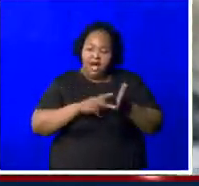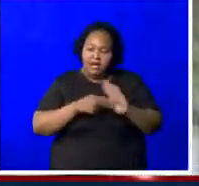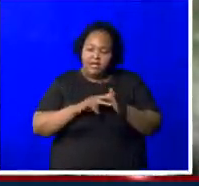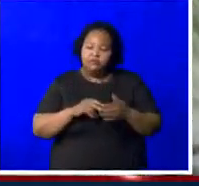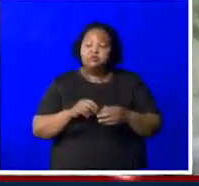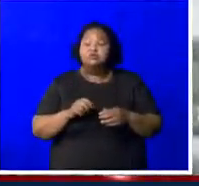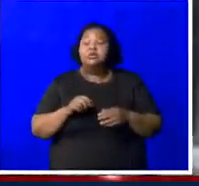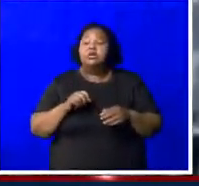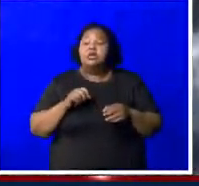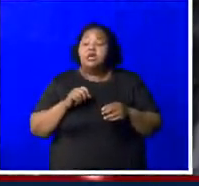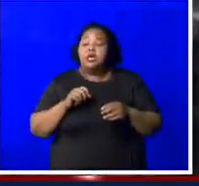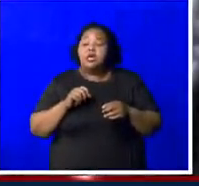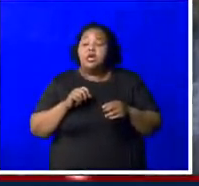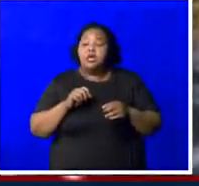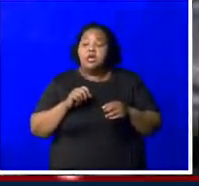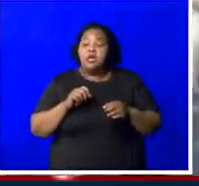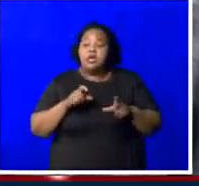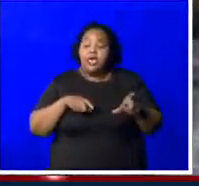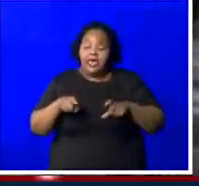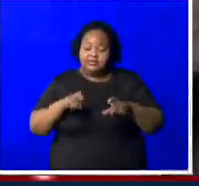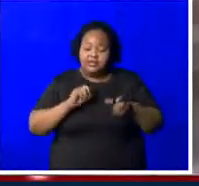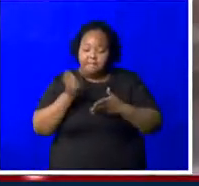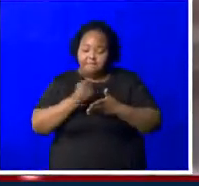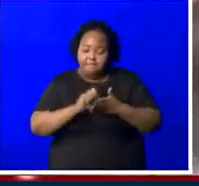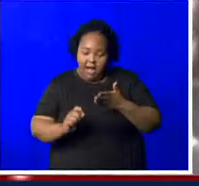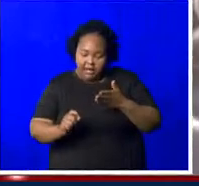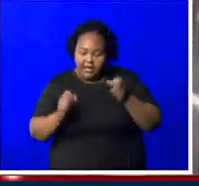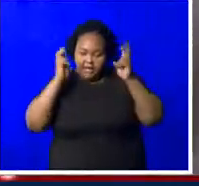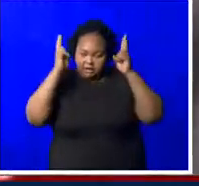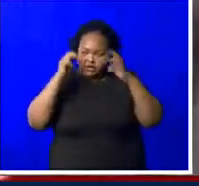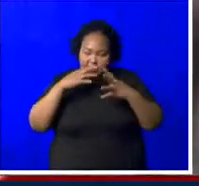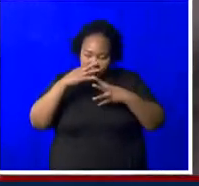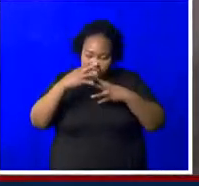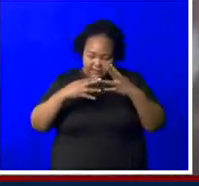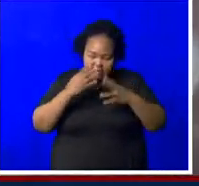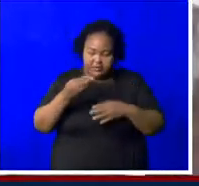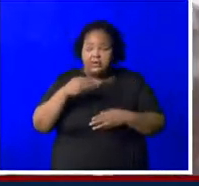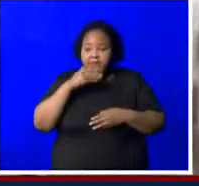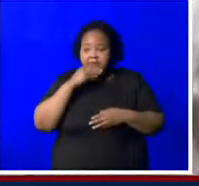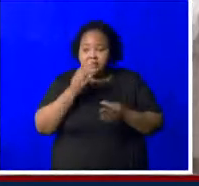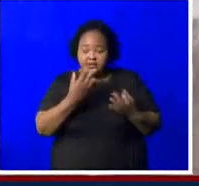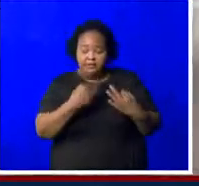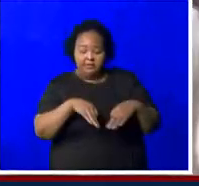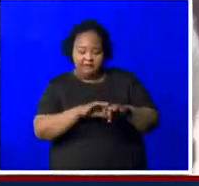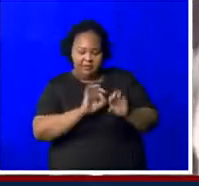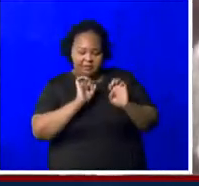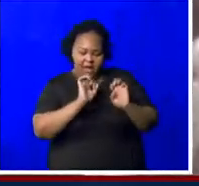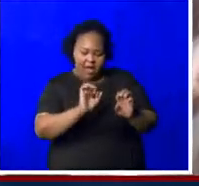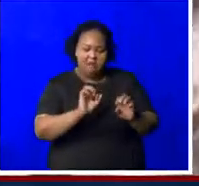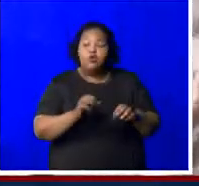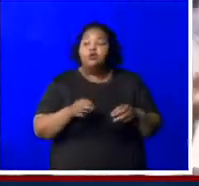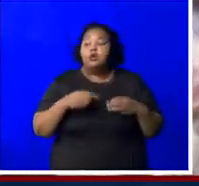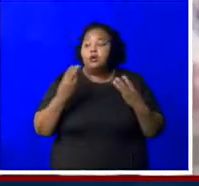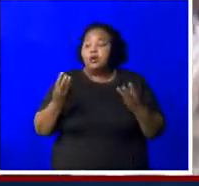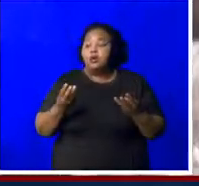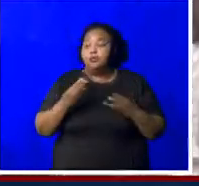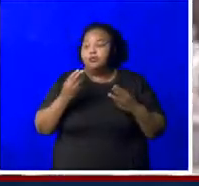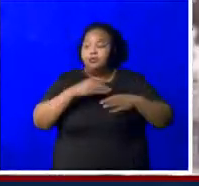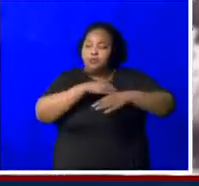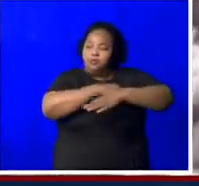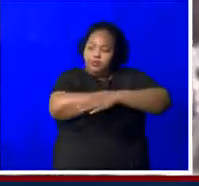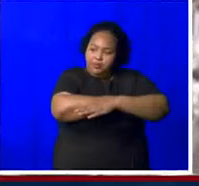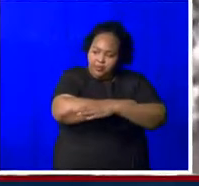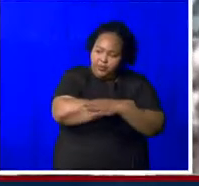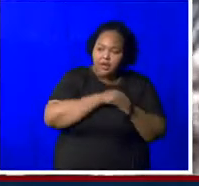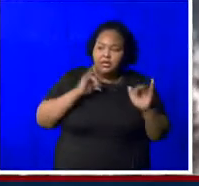sesayensi. Kusakhunjulwa labathunjwa imindeni yabo nabo bonke bebangenele lo msebenzi bamemetele ukukhululwa kwalabalinganiselwa